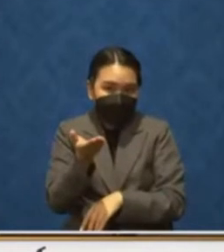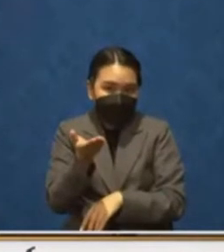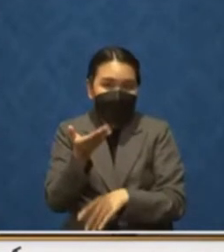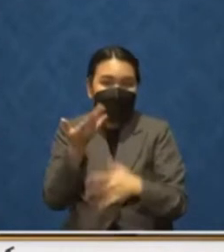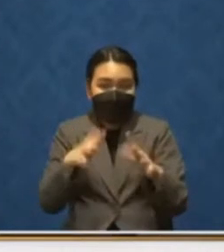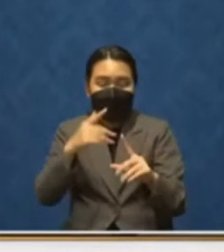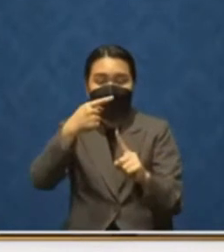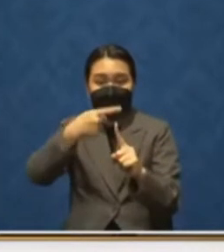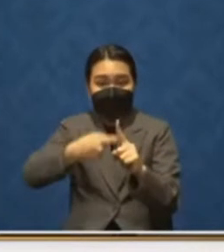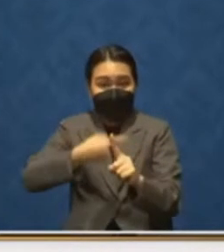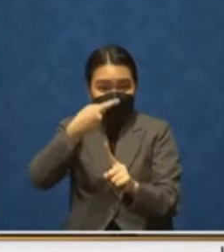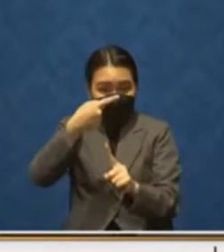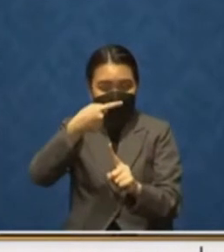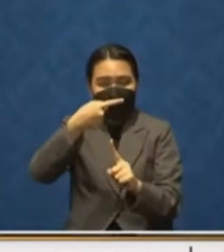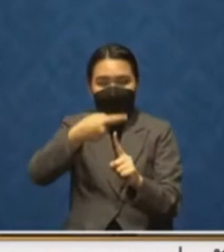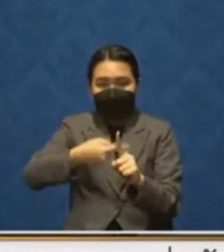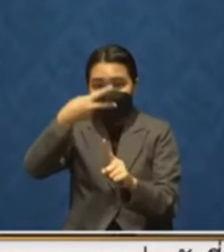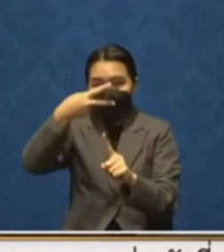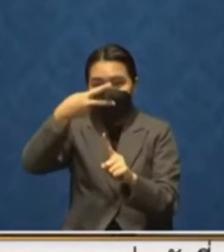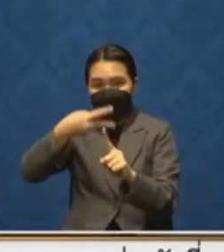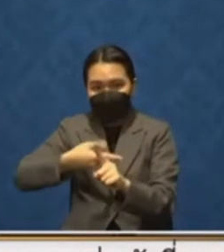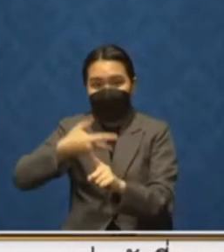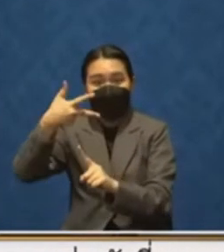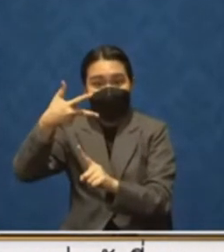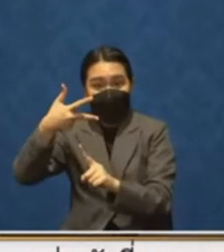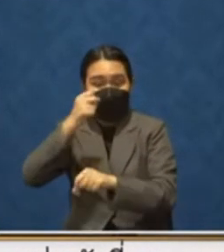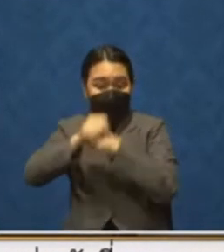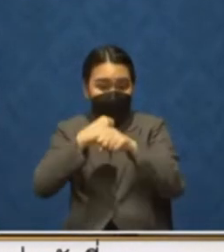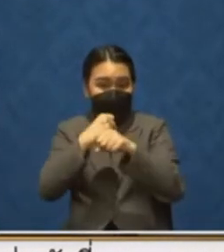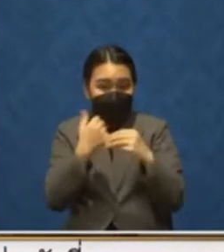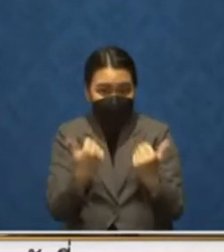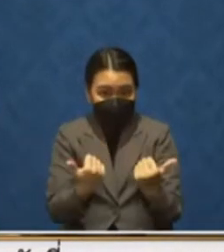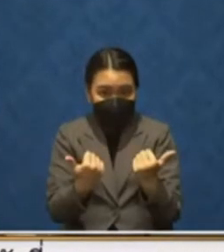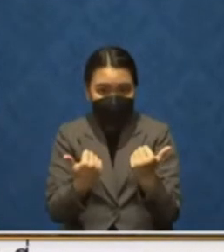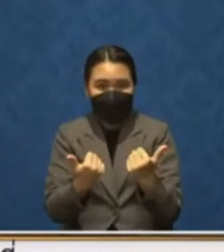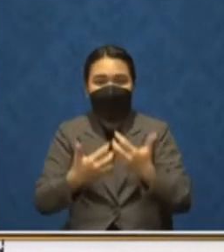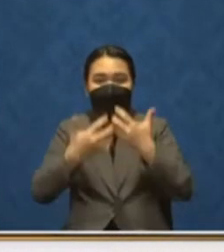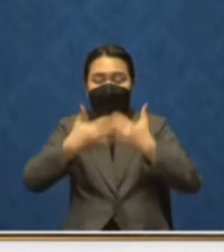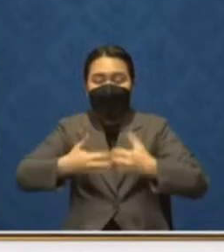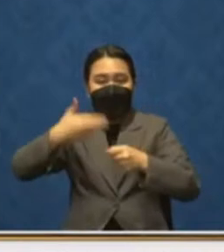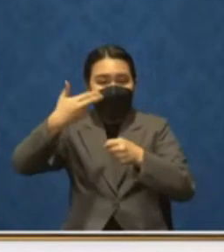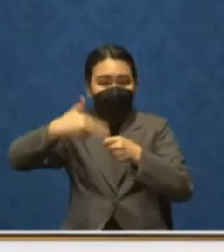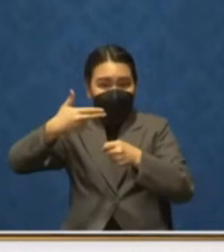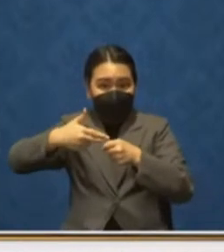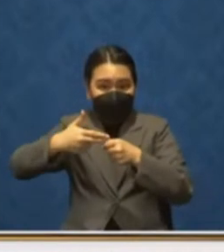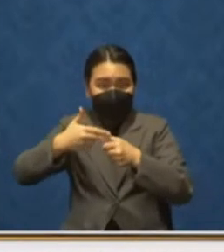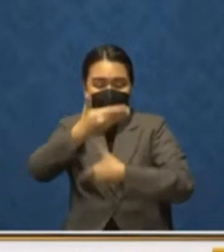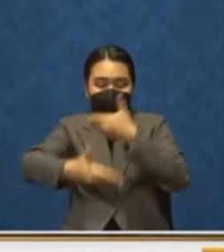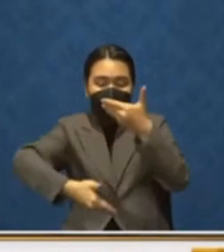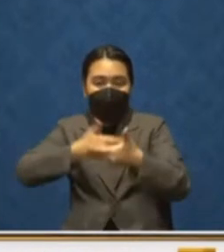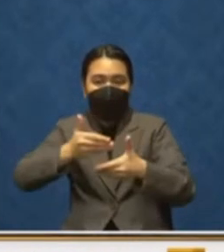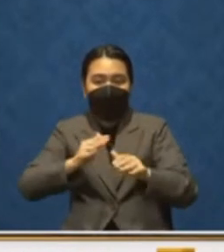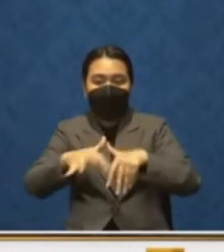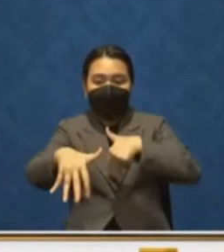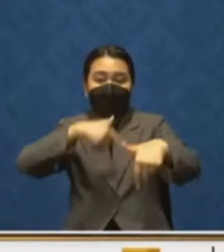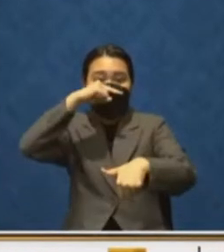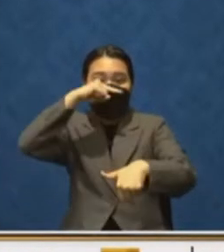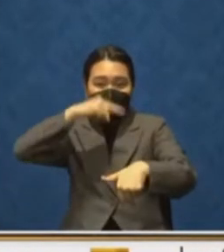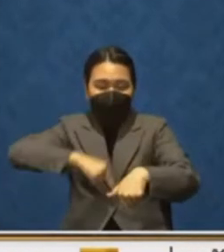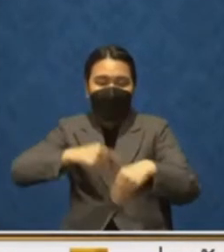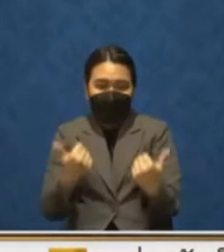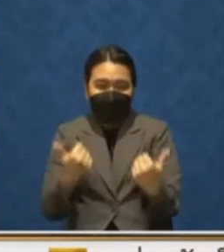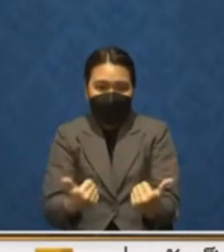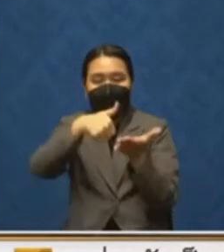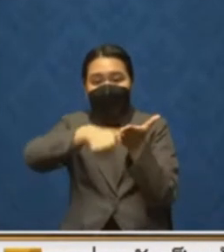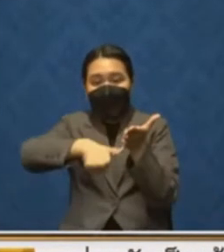มกราคมกุมภาพันธ์มีนาคมปีนี้นะครับร่มกันน้ำมันที่ขายให้กับคนไทยทุกวันนี้แล้วไปบวก